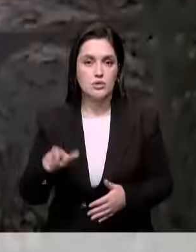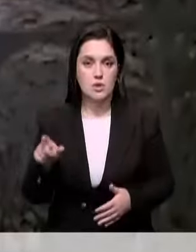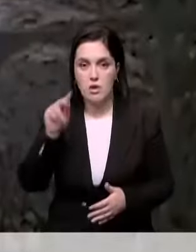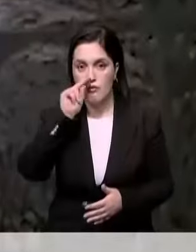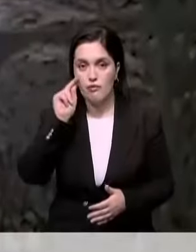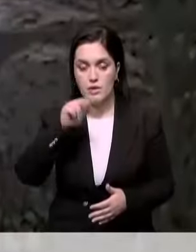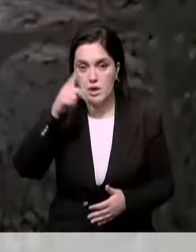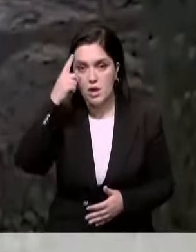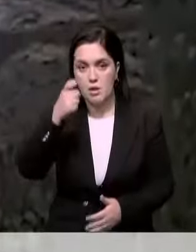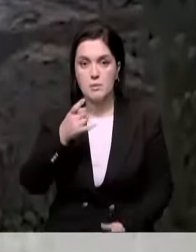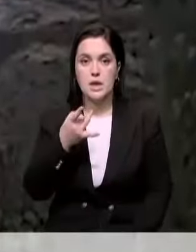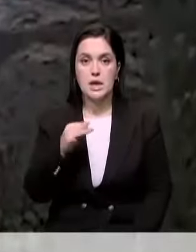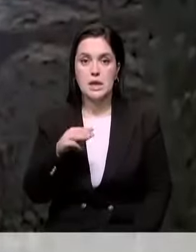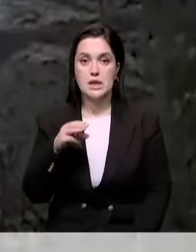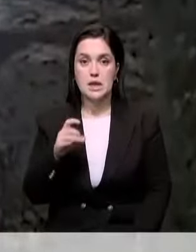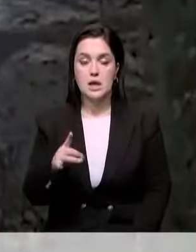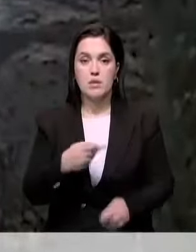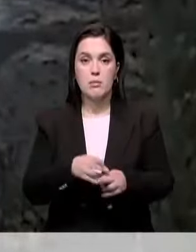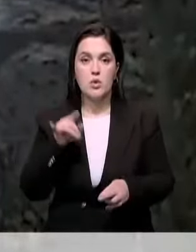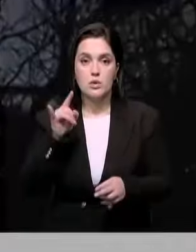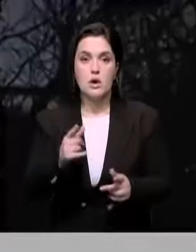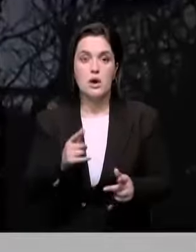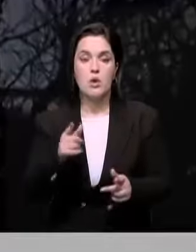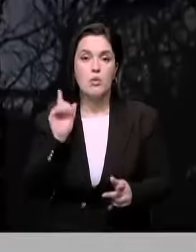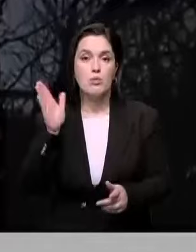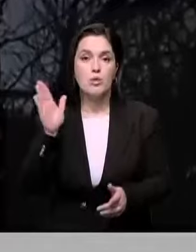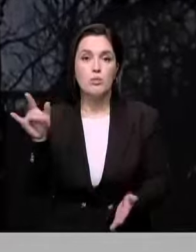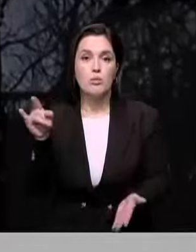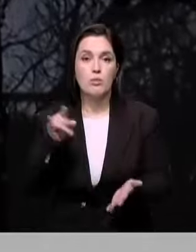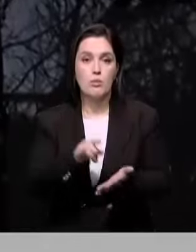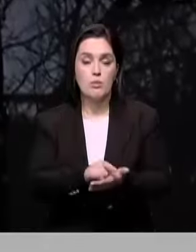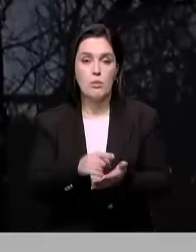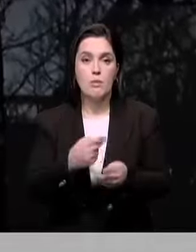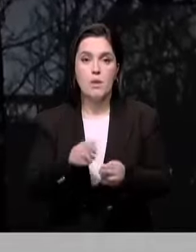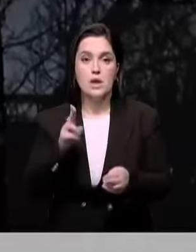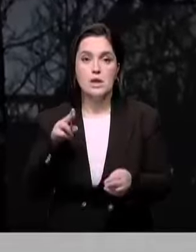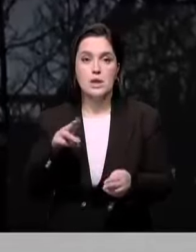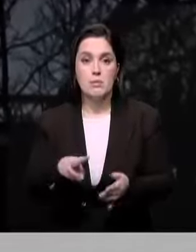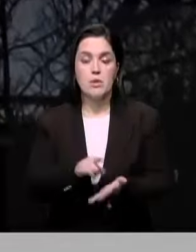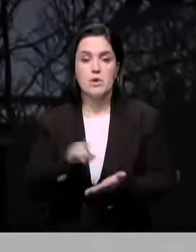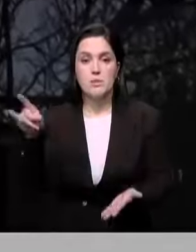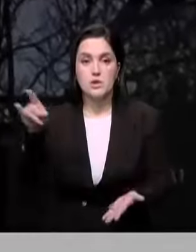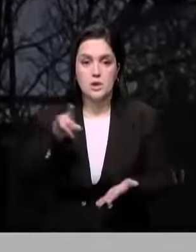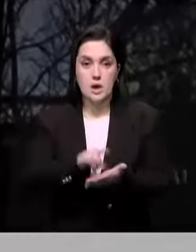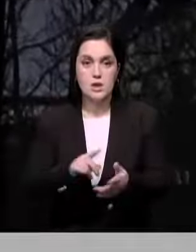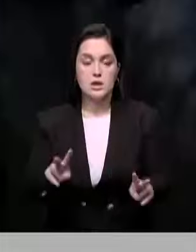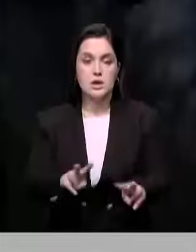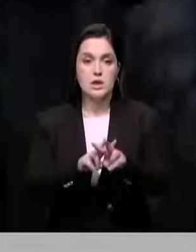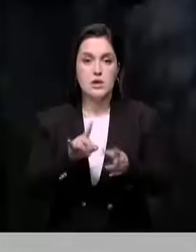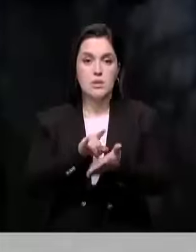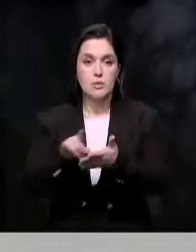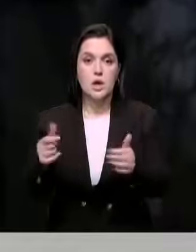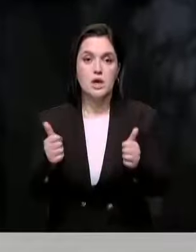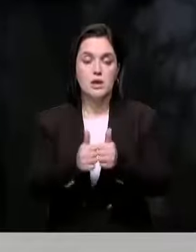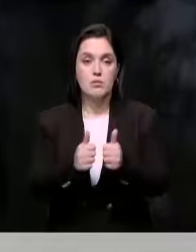стать человеческий фактор. Как сообщает Рейтер, борт готовился идти на посадку, но упал в километре от взлетно-посадочной полосы